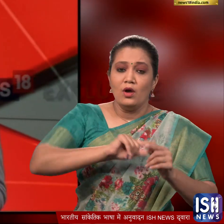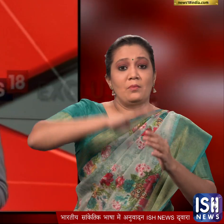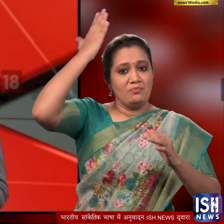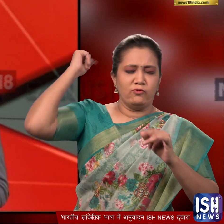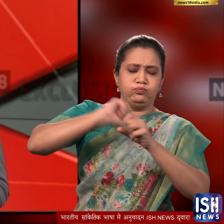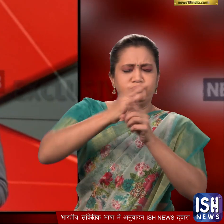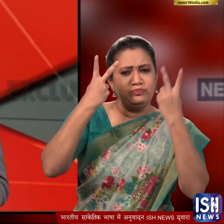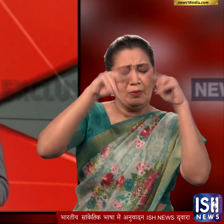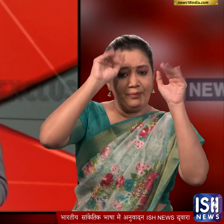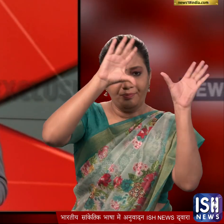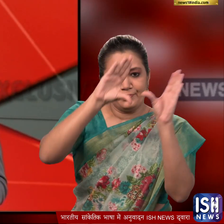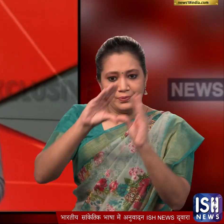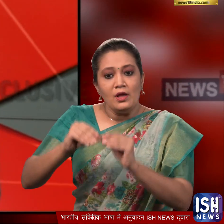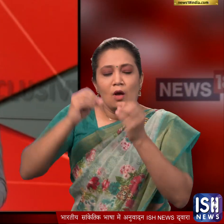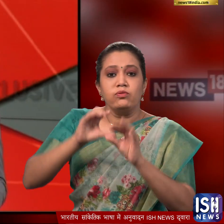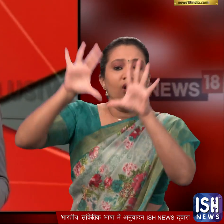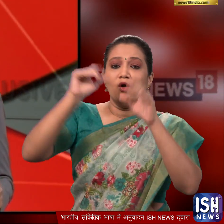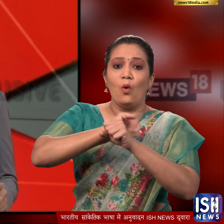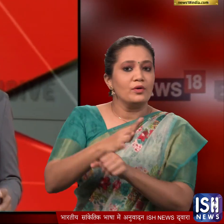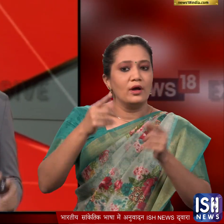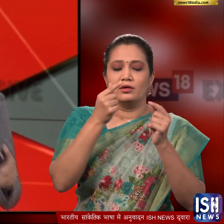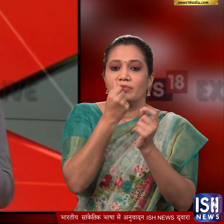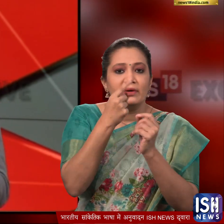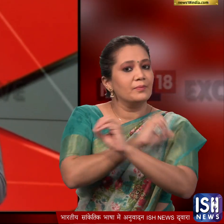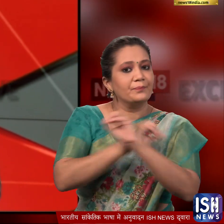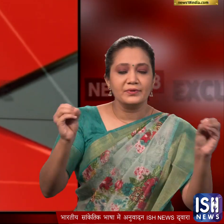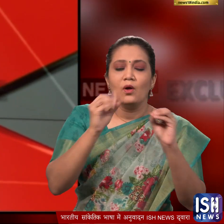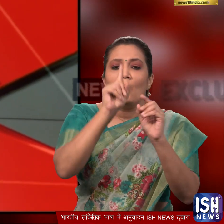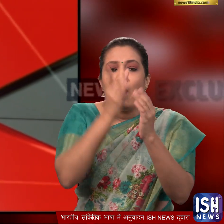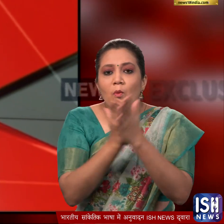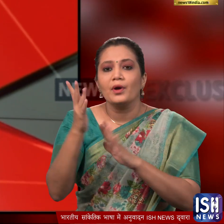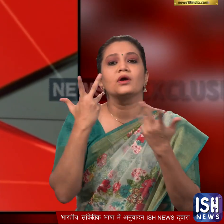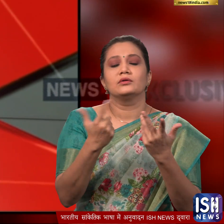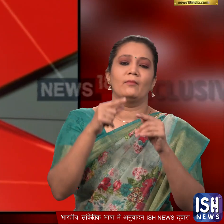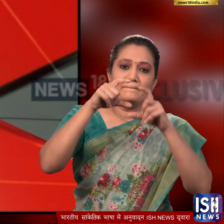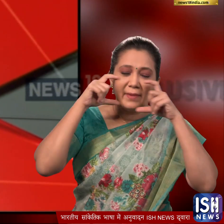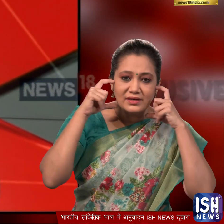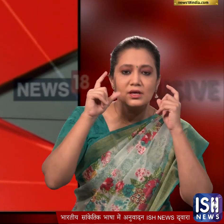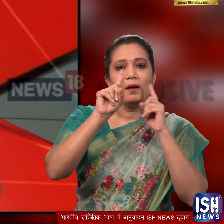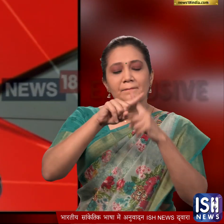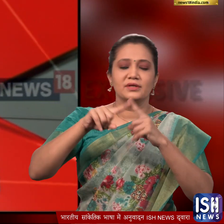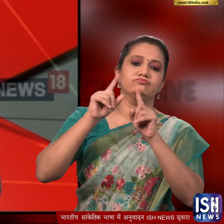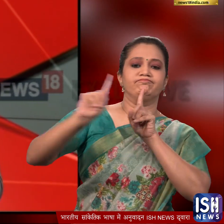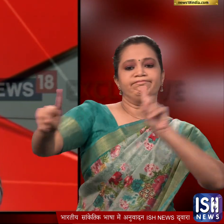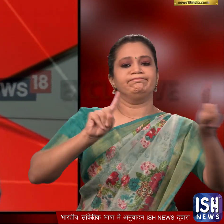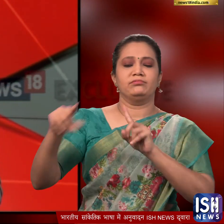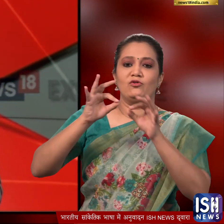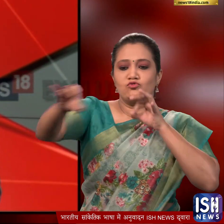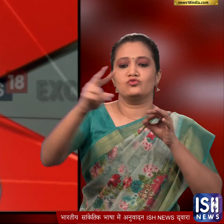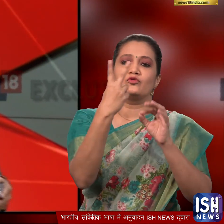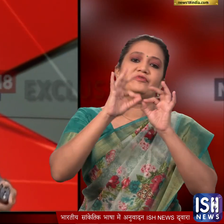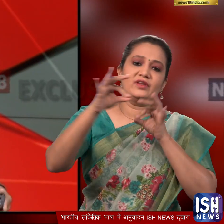लहर पहले ही डरा रही है। कोरोना की कोई दवा अब तक नहीं बनी है। उसे फैलने से रोकने का एक ही तरीका है कि मास्क और 2 गज की दूरी की अहमियत